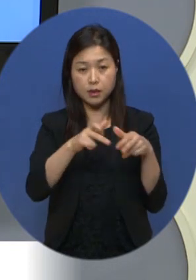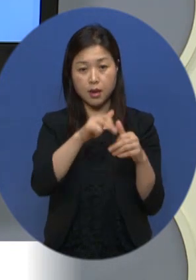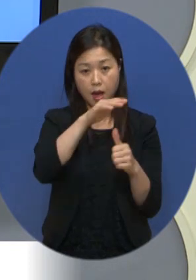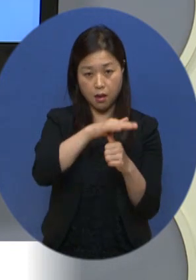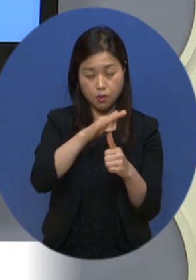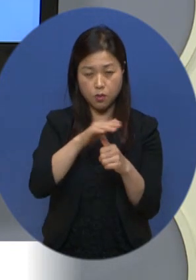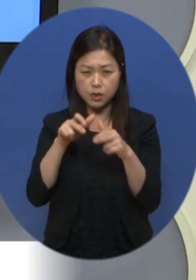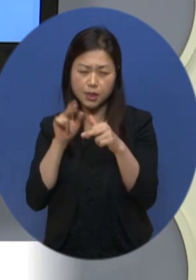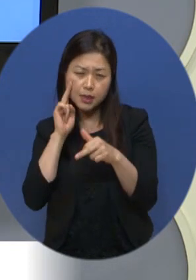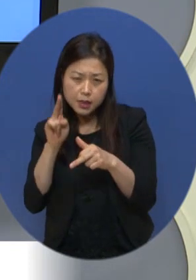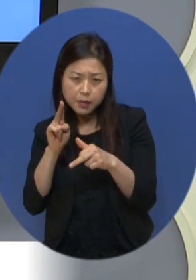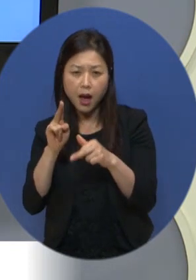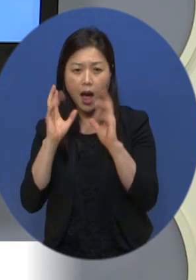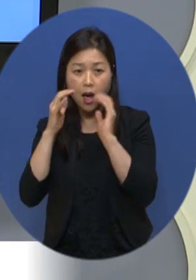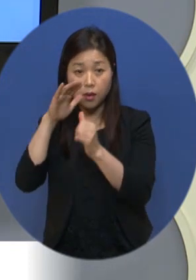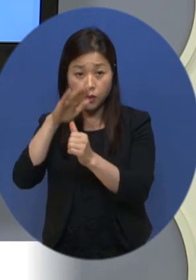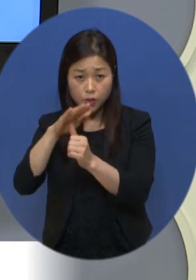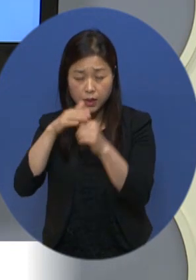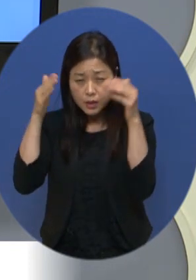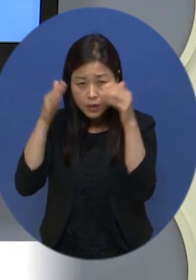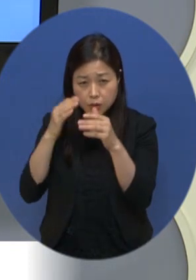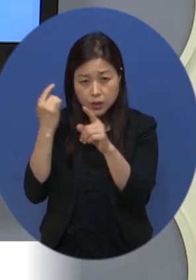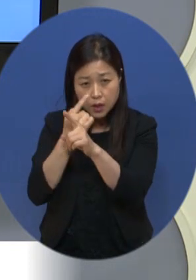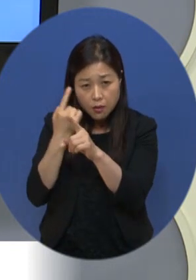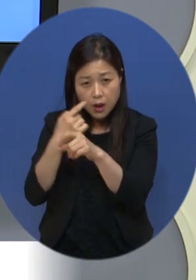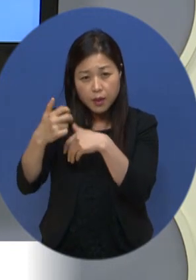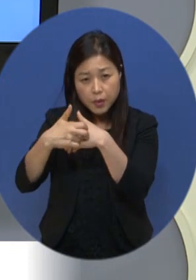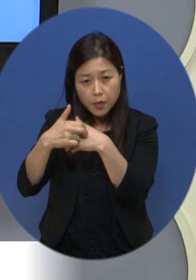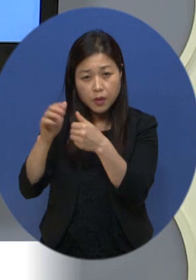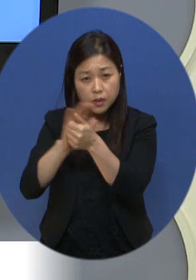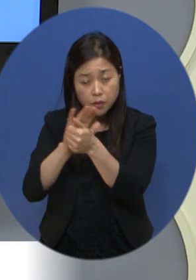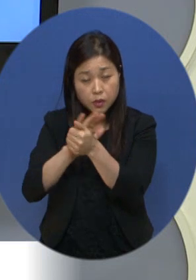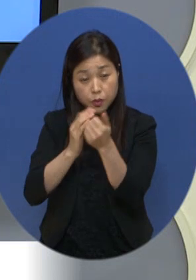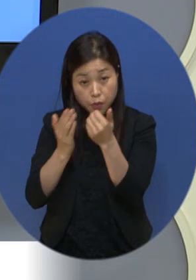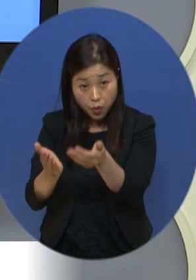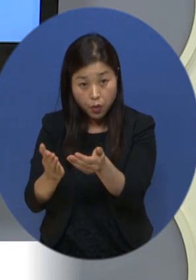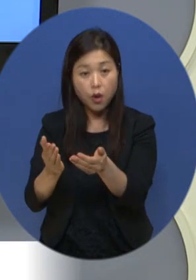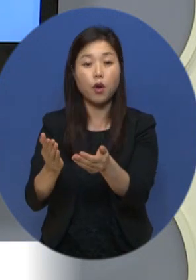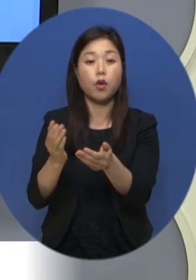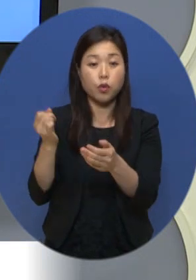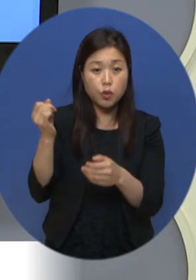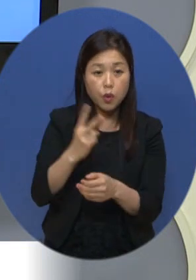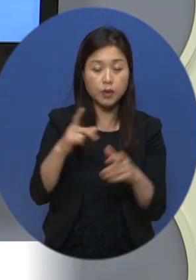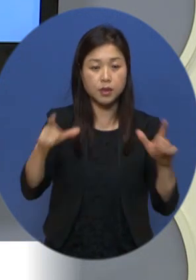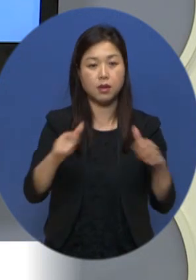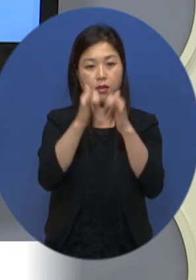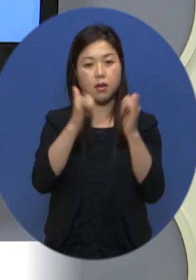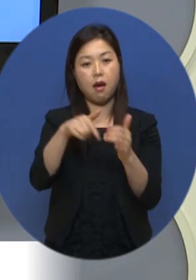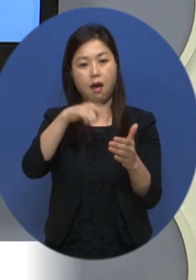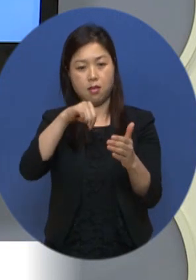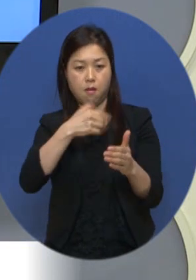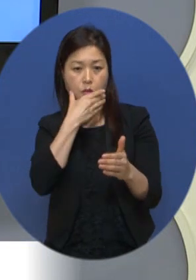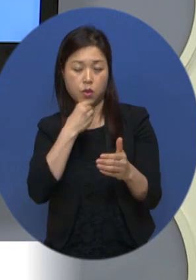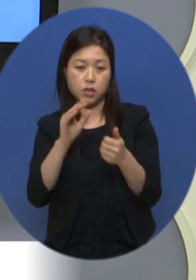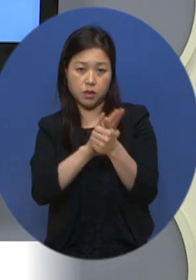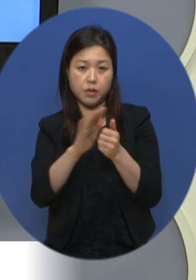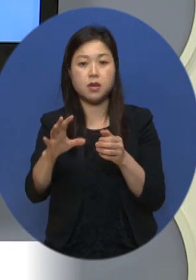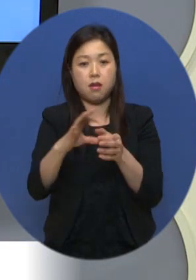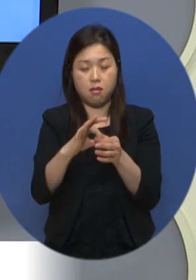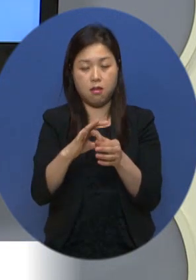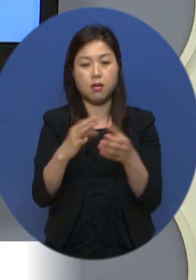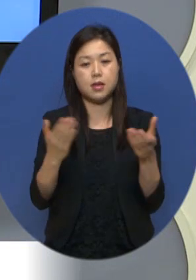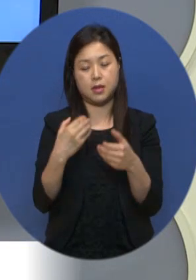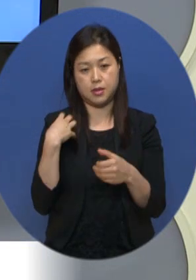고위험 아동에게 집중 재활치료 의료서비스를 제공할 뿐 아니라 지역사회 4 복지서비스를 연계하는